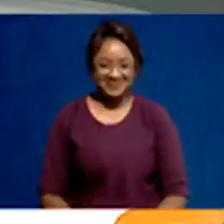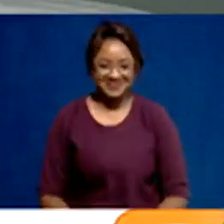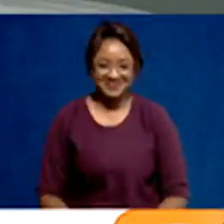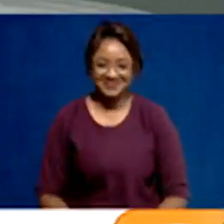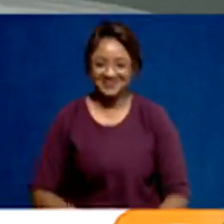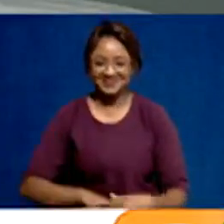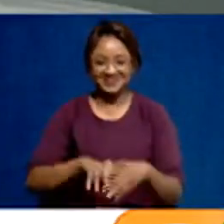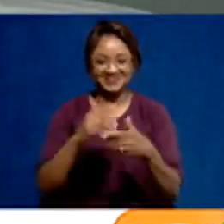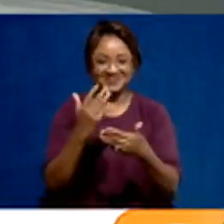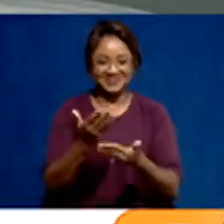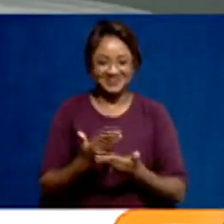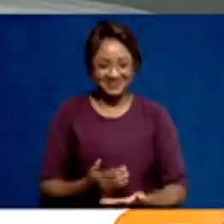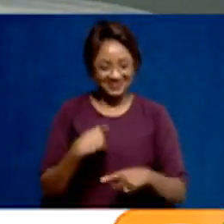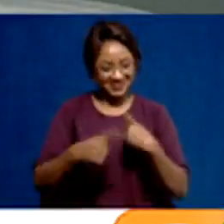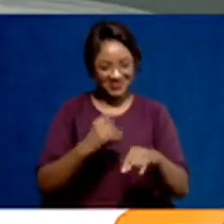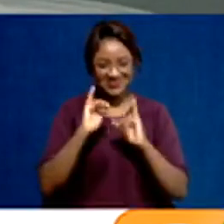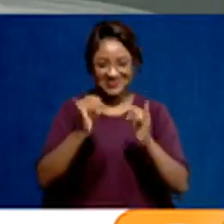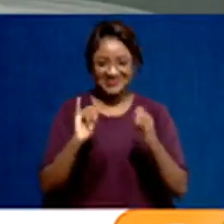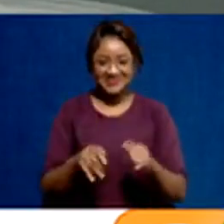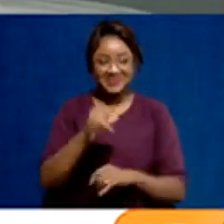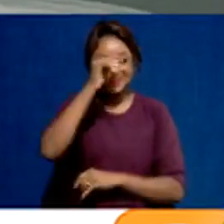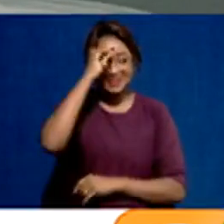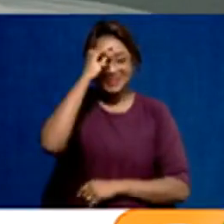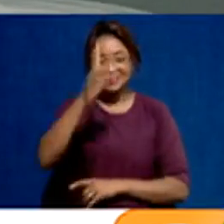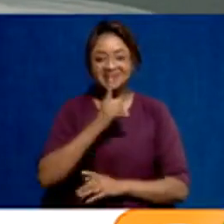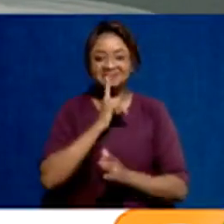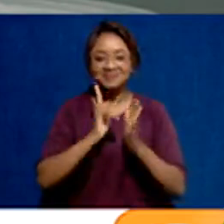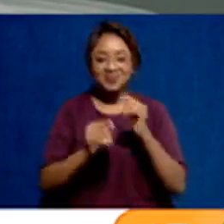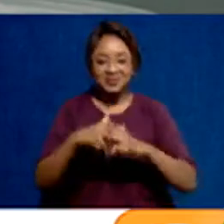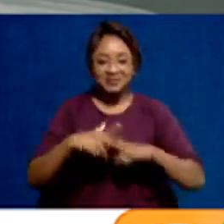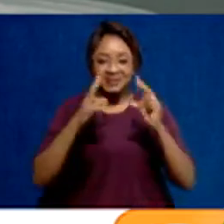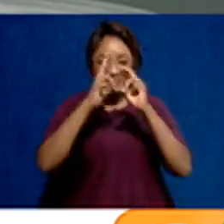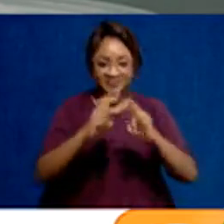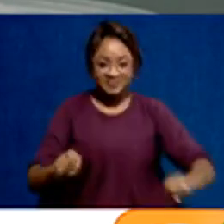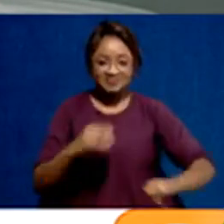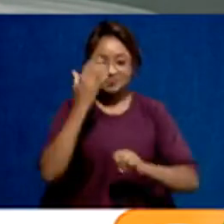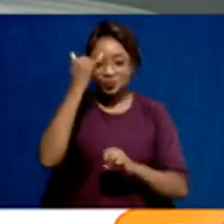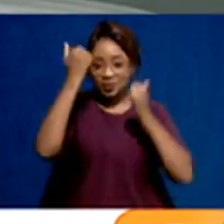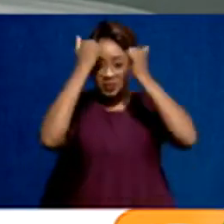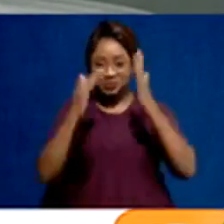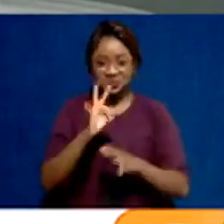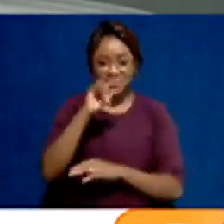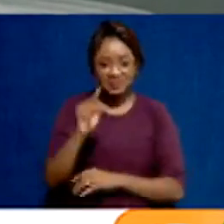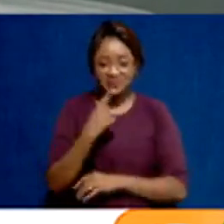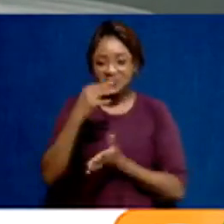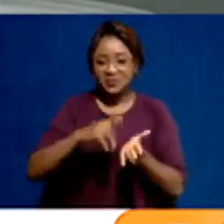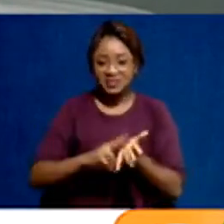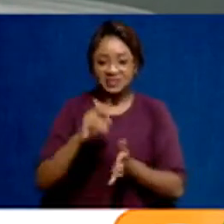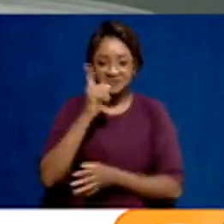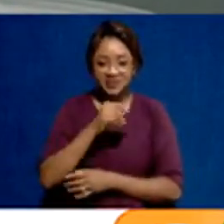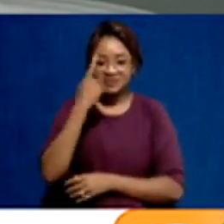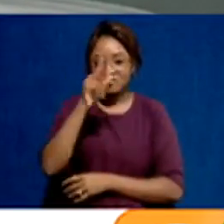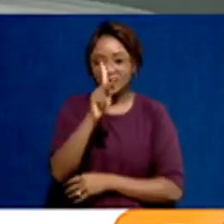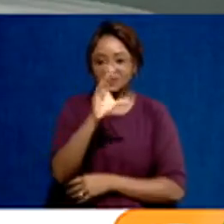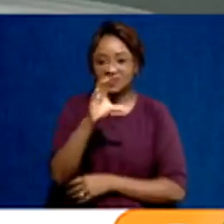Naam. Tunaendelea tena mtazamaji. Serikali inasema imeanzisha uchunguzi wa wanafunzi zaidi ya 3,000 waliosajiliwa kwa mtihani